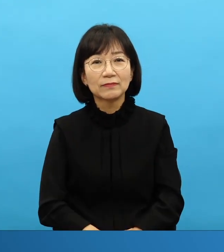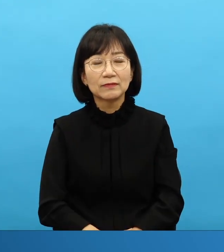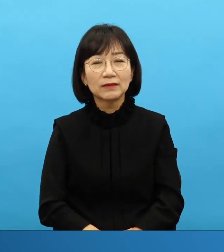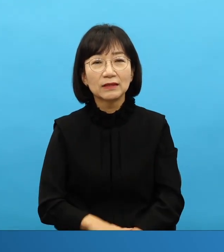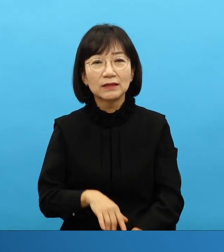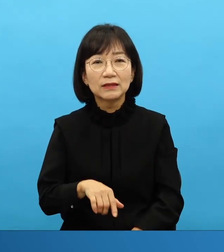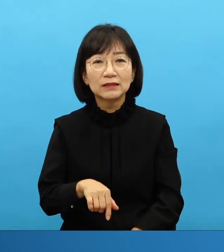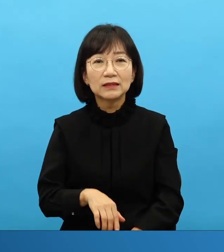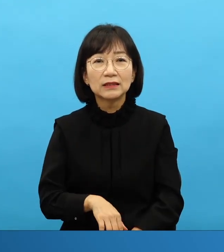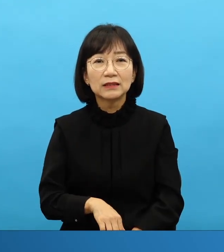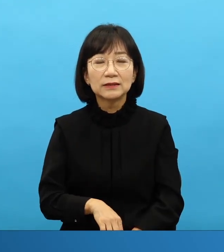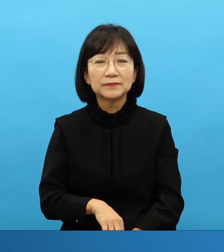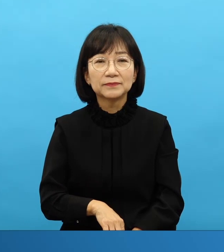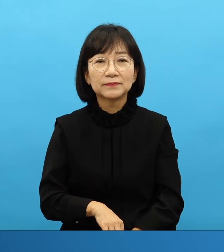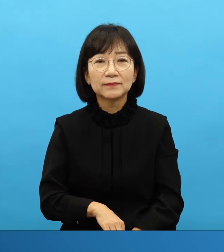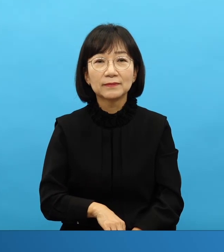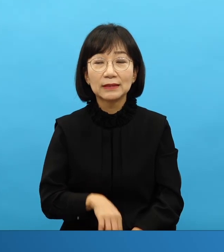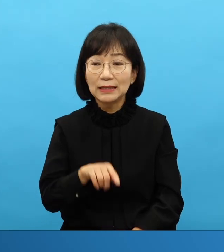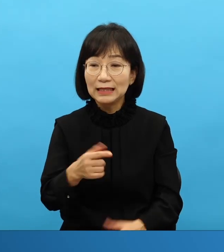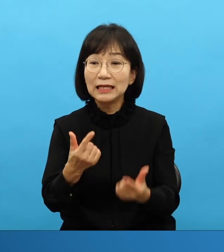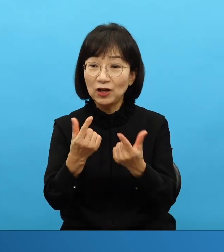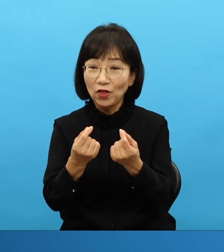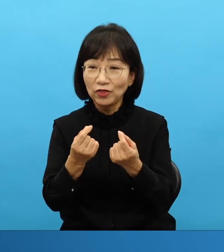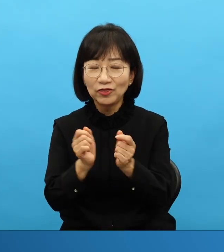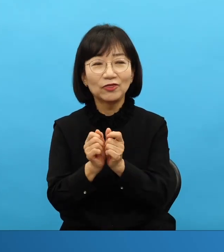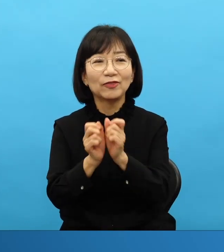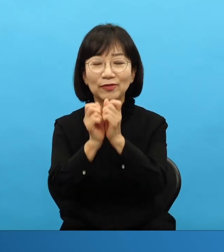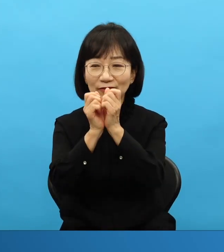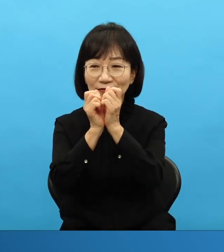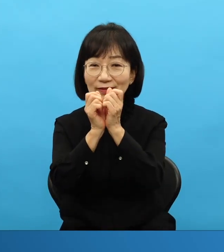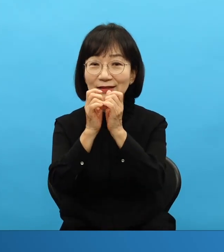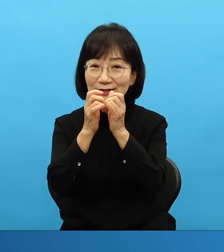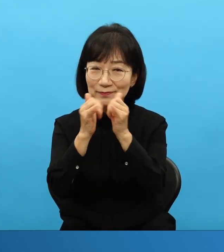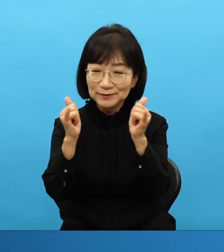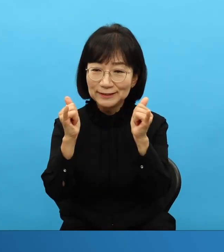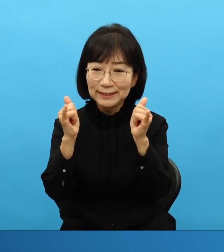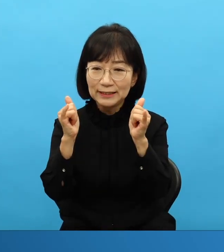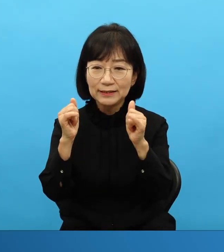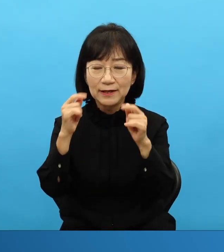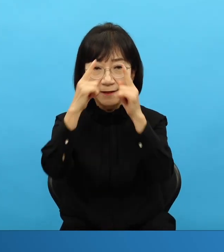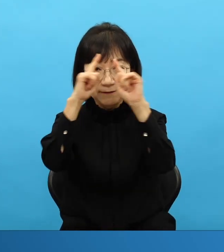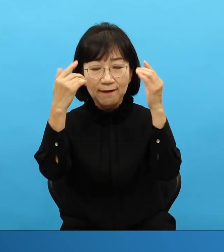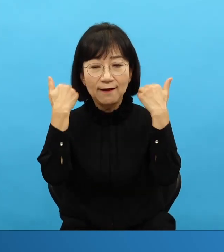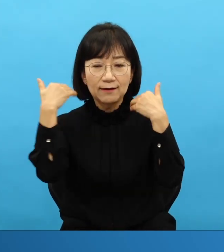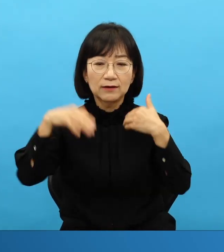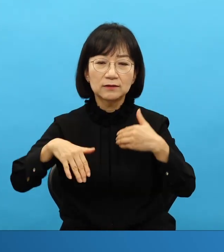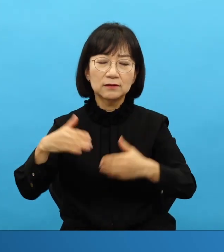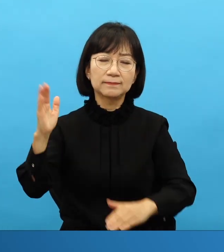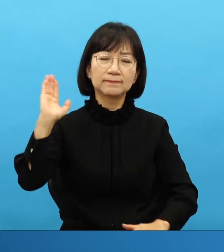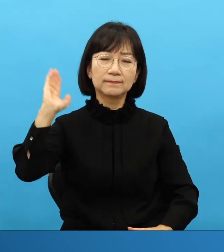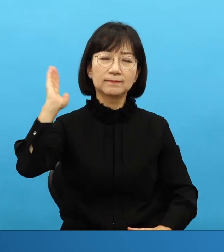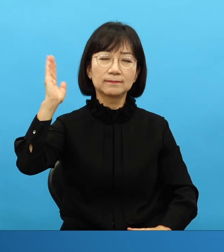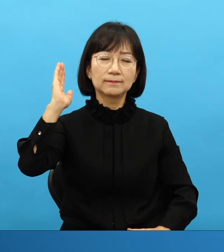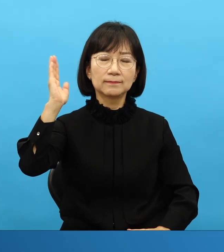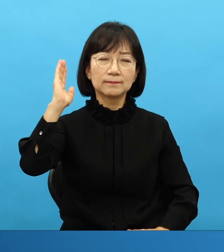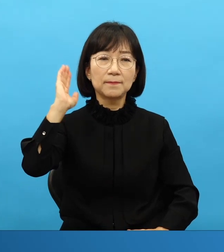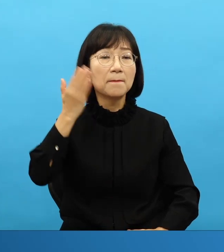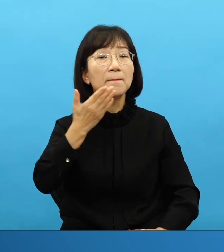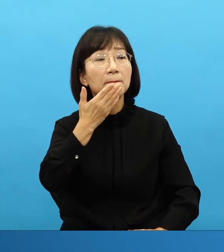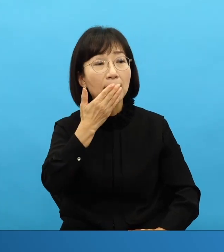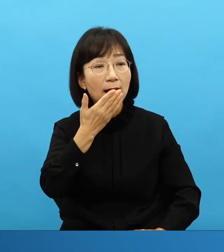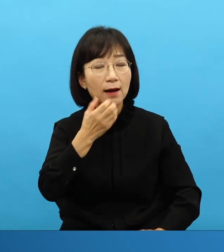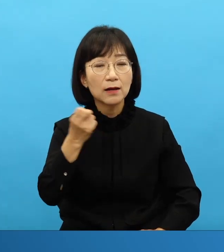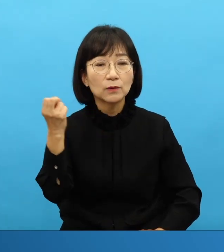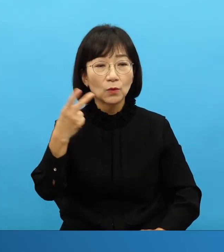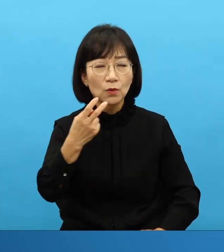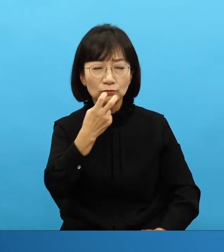이분들이 그 대학 강단에 서서 얼마든지 강의를 할 수 있고 많은 인재들을 이렇게 훈련시킬 수